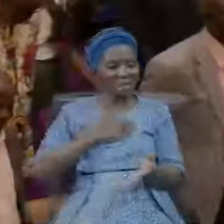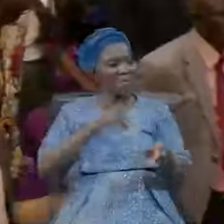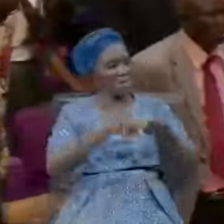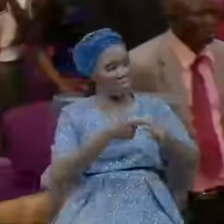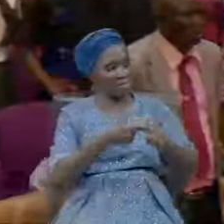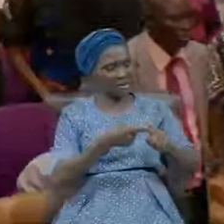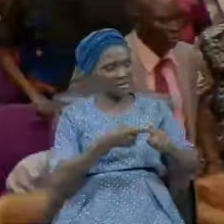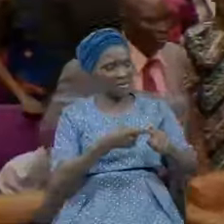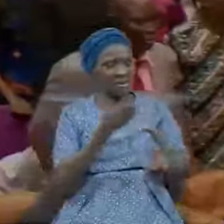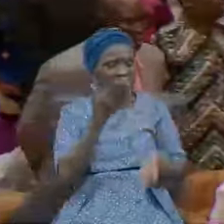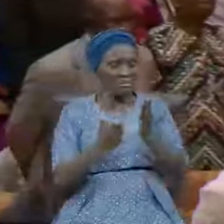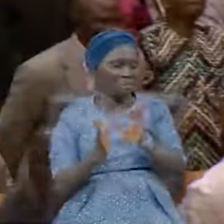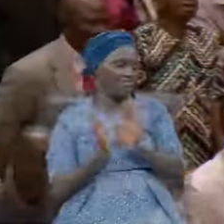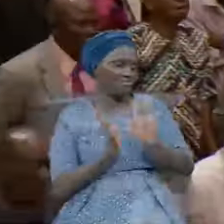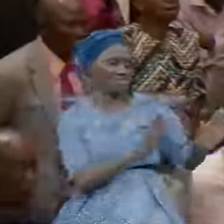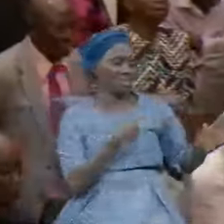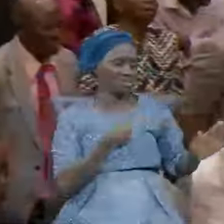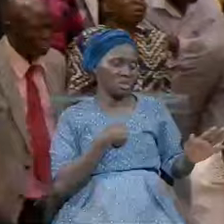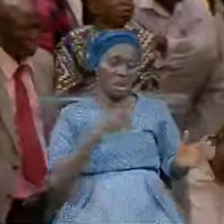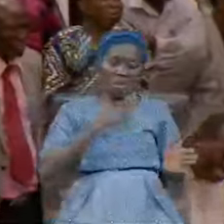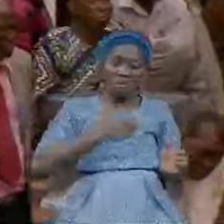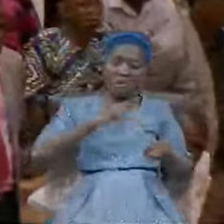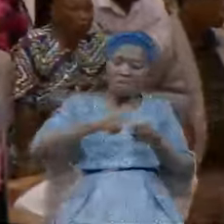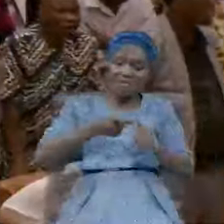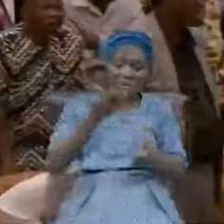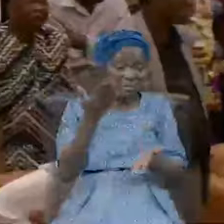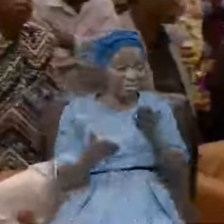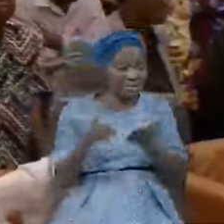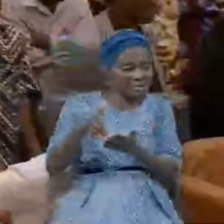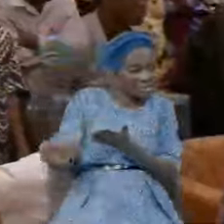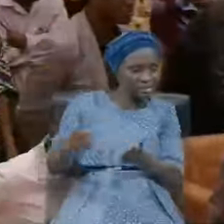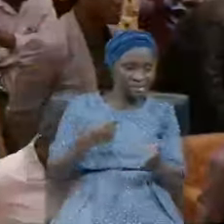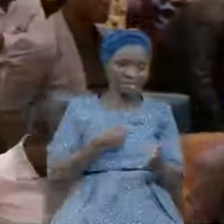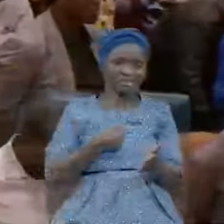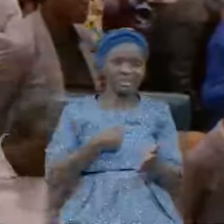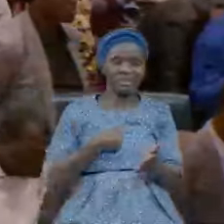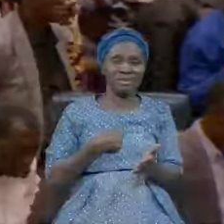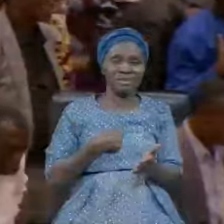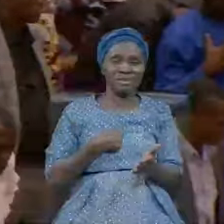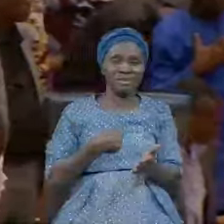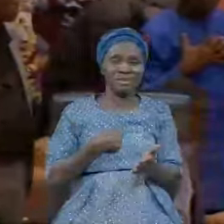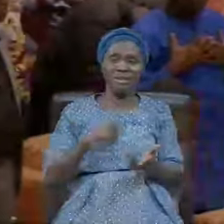peuvent me pousser, me mettre de côté. Ils m'ont délaissé. Les amis